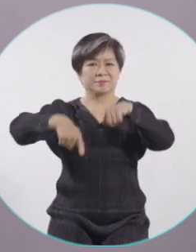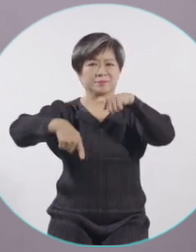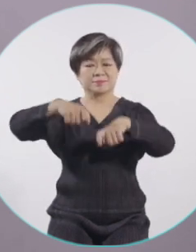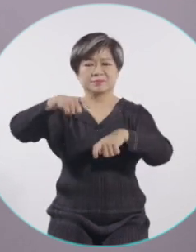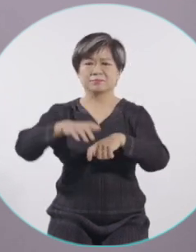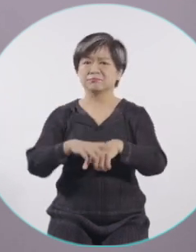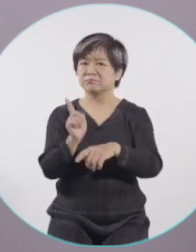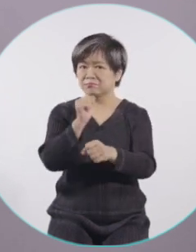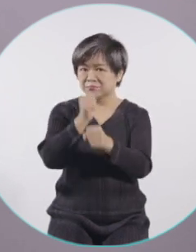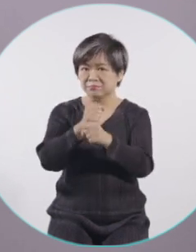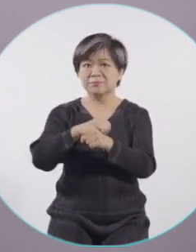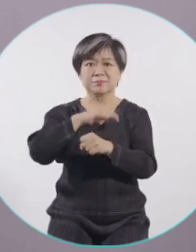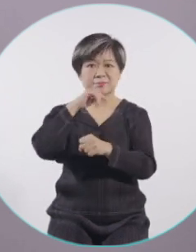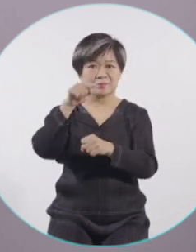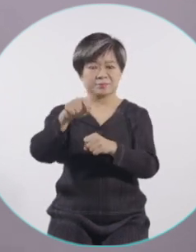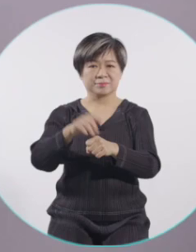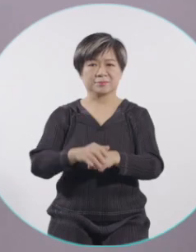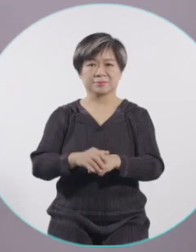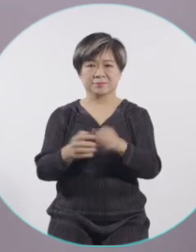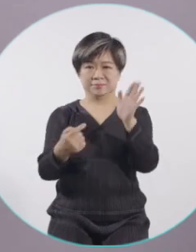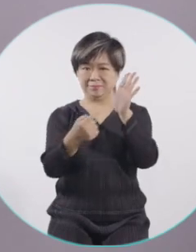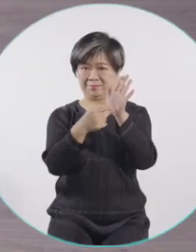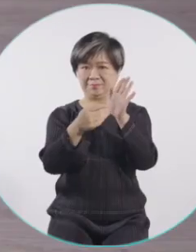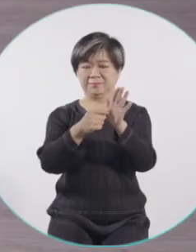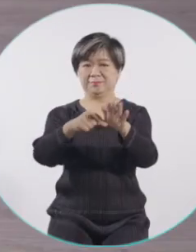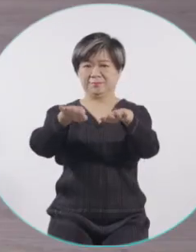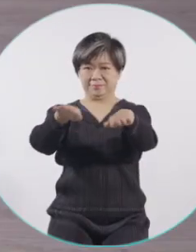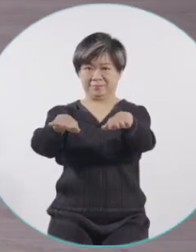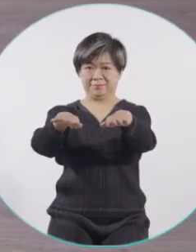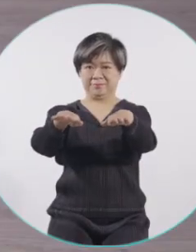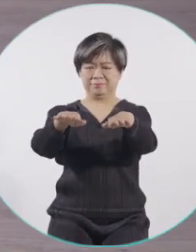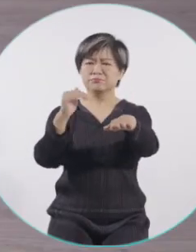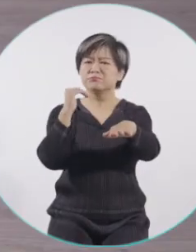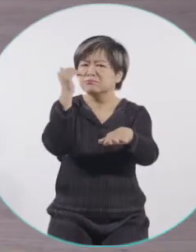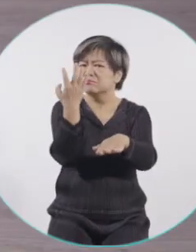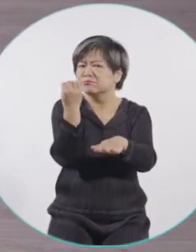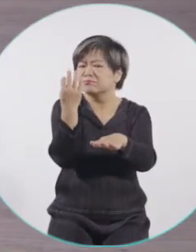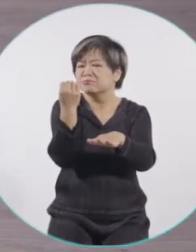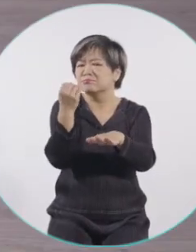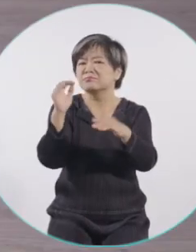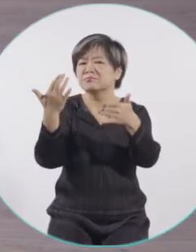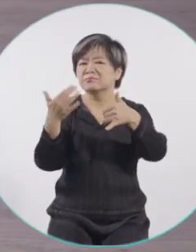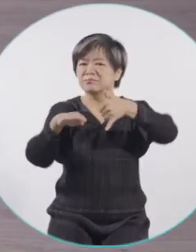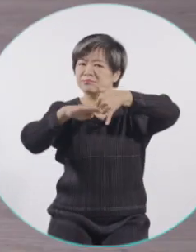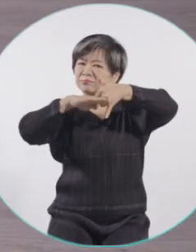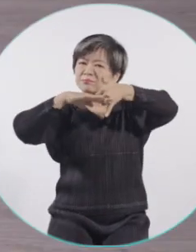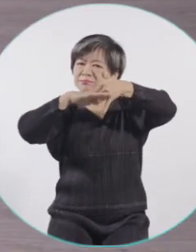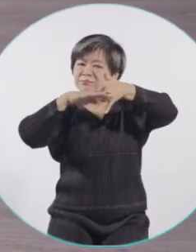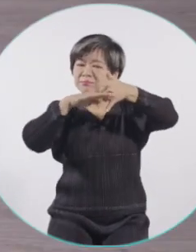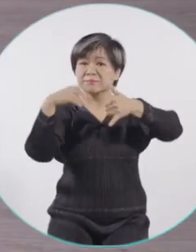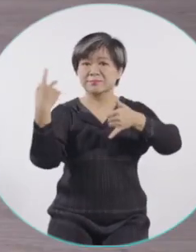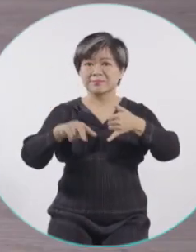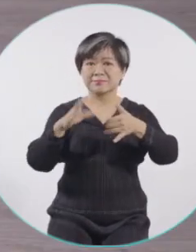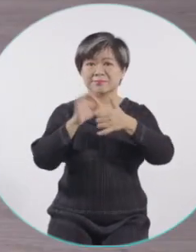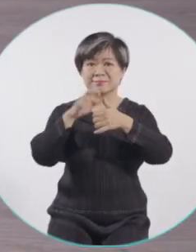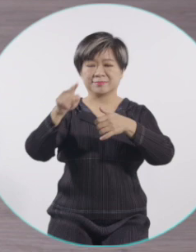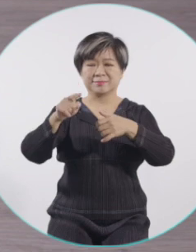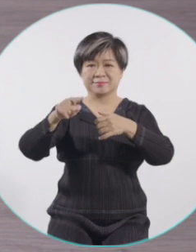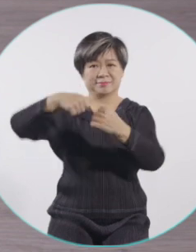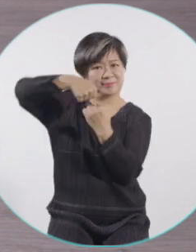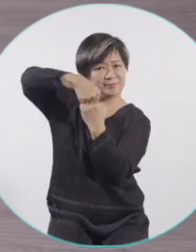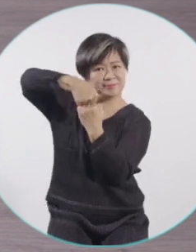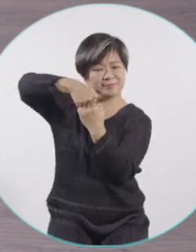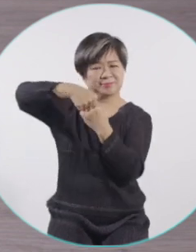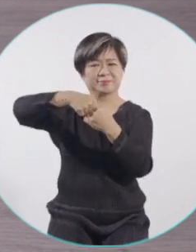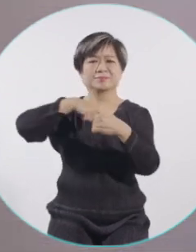做呢？待会各位先帮我把双手举起来，举起来你的高度大概在你的腰部的高度，然后再用你的膝盖去碰